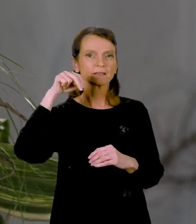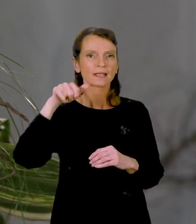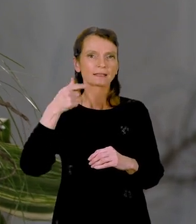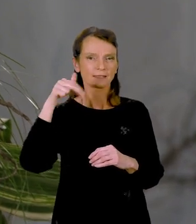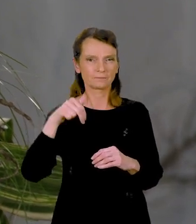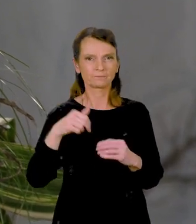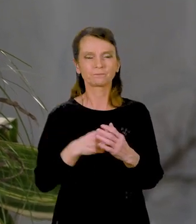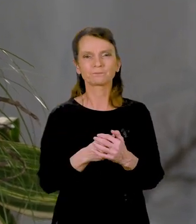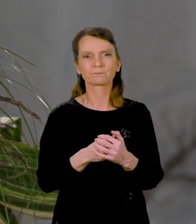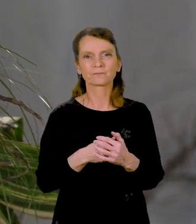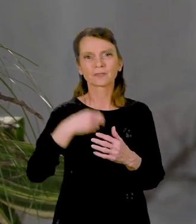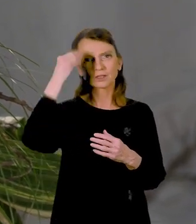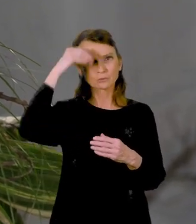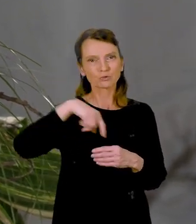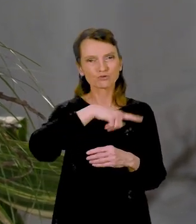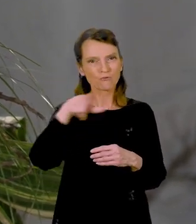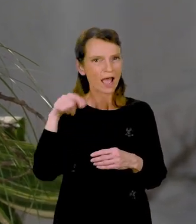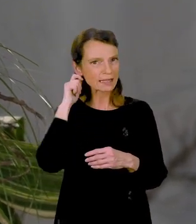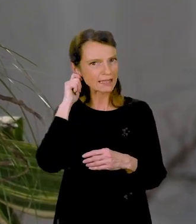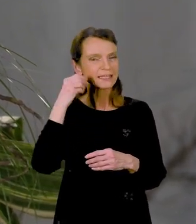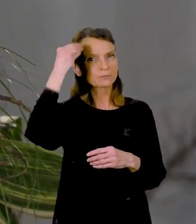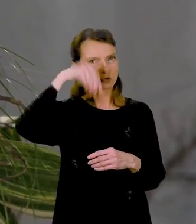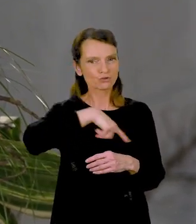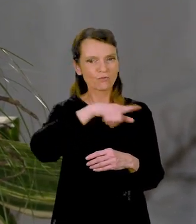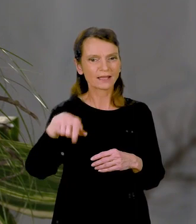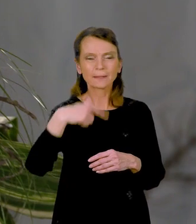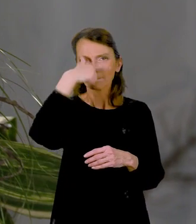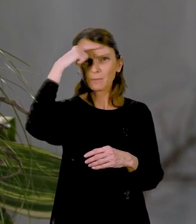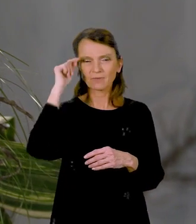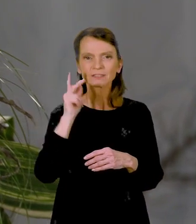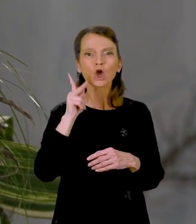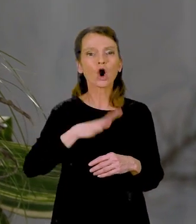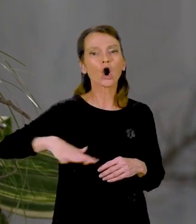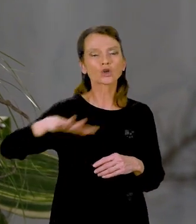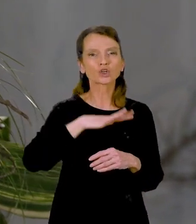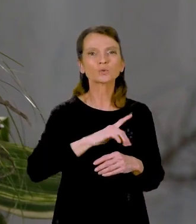Spoštovane in spoštovani prebivalci Kočevske in drugi gostje.